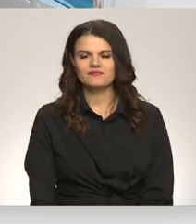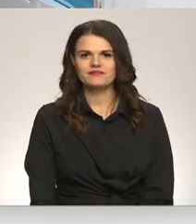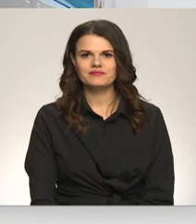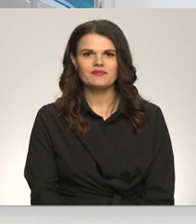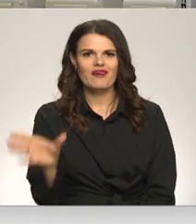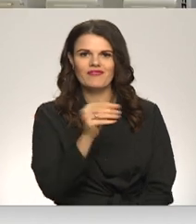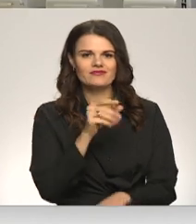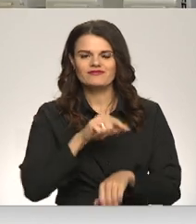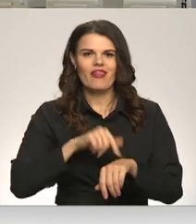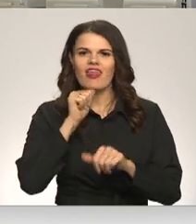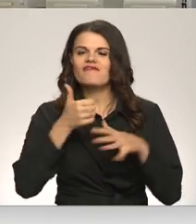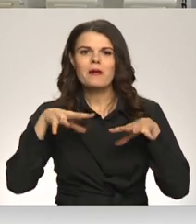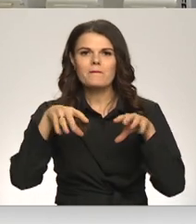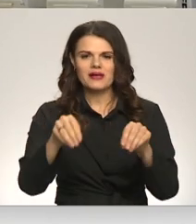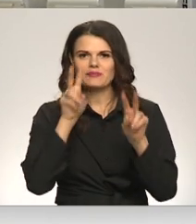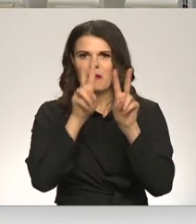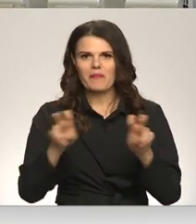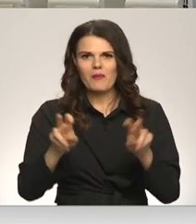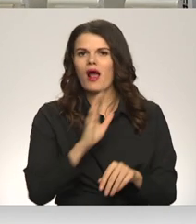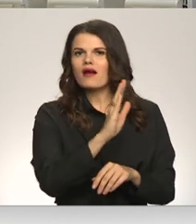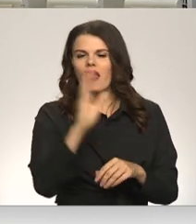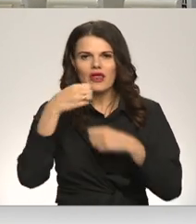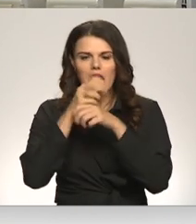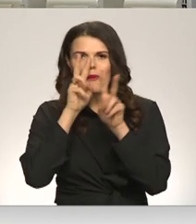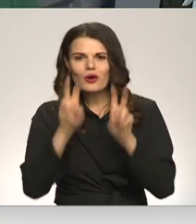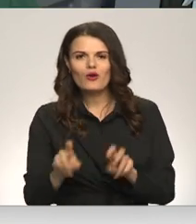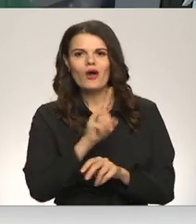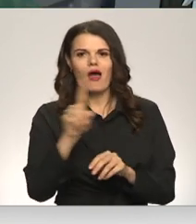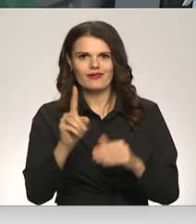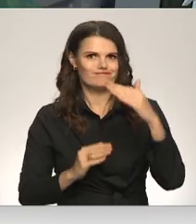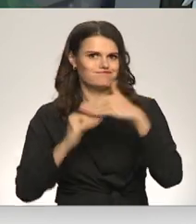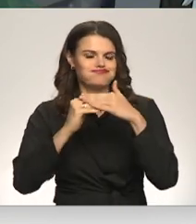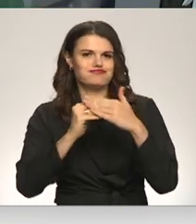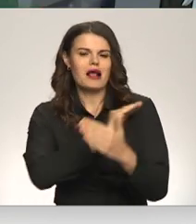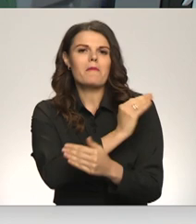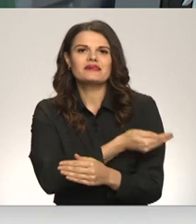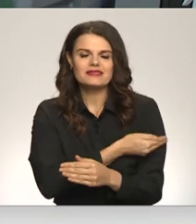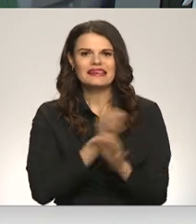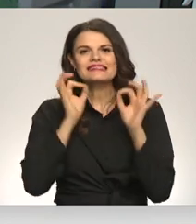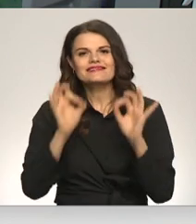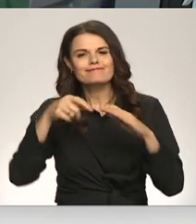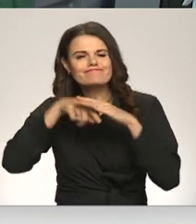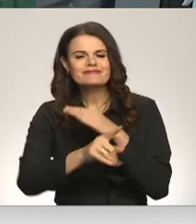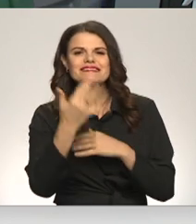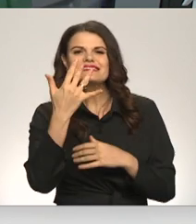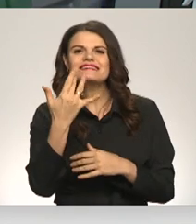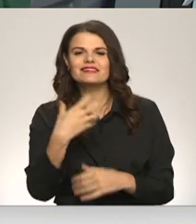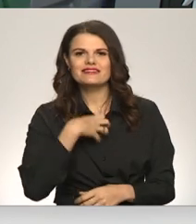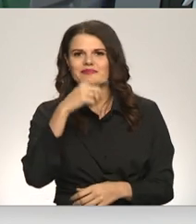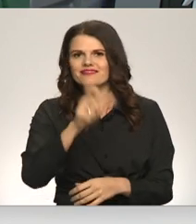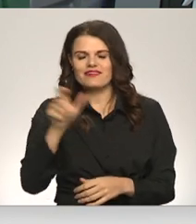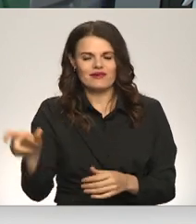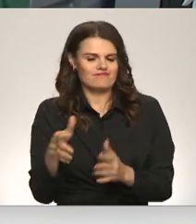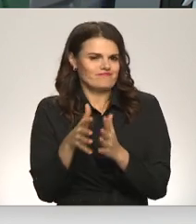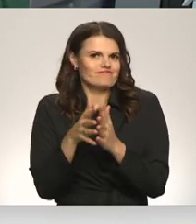Tā arī ir savi griezti, un patiesais saslimušo skaits varētu būt vēl, varbūt pat skaits, ka viņš ir